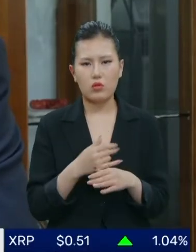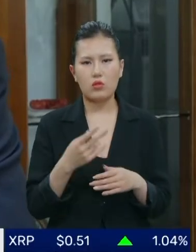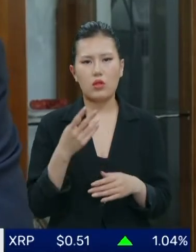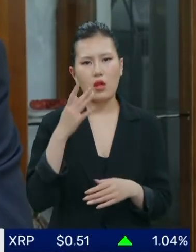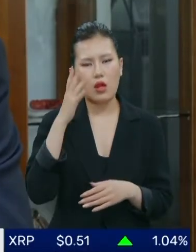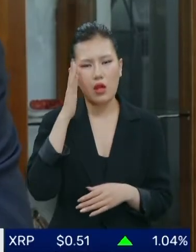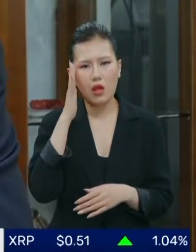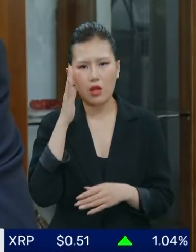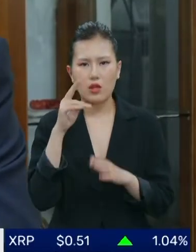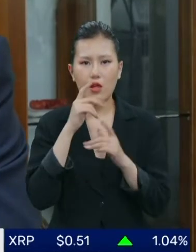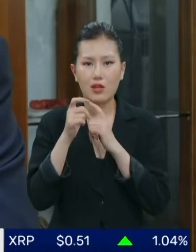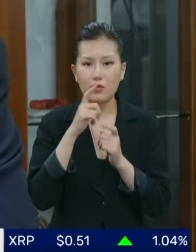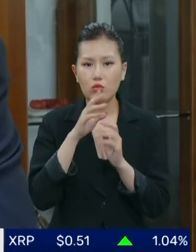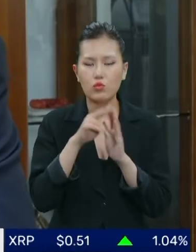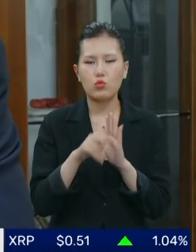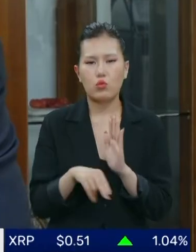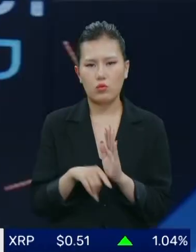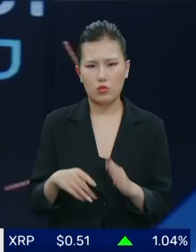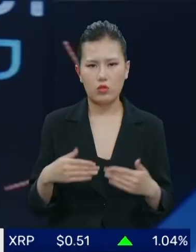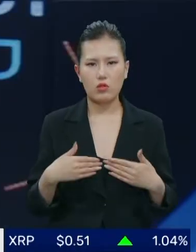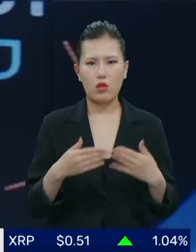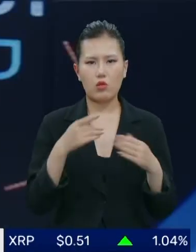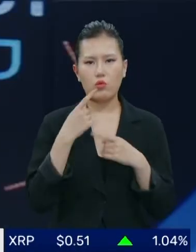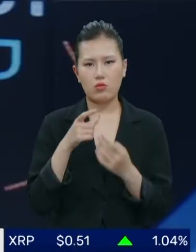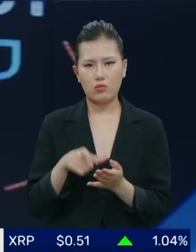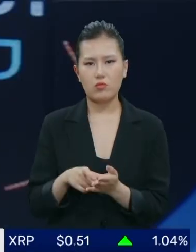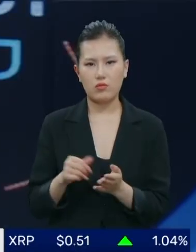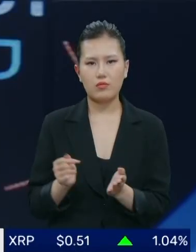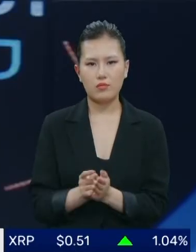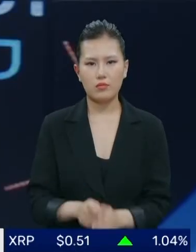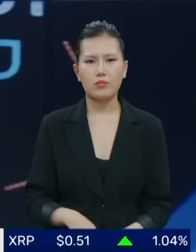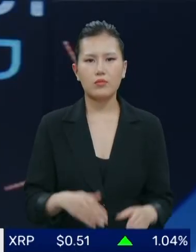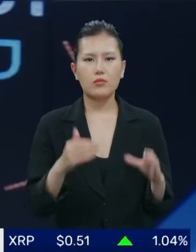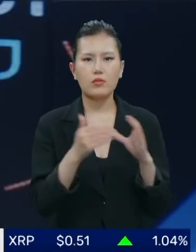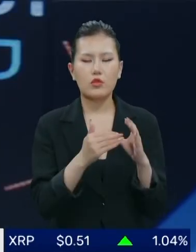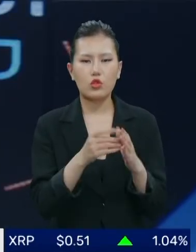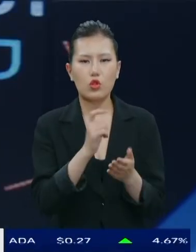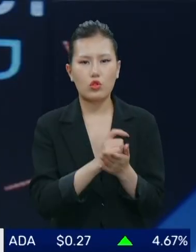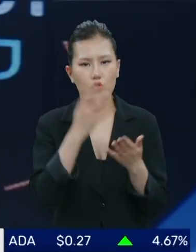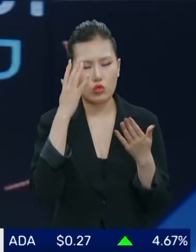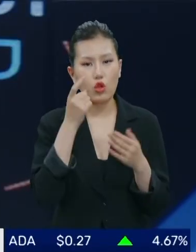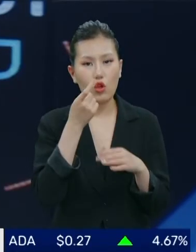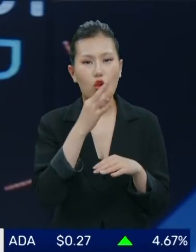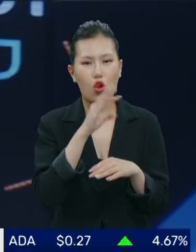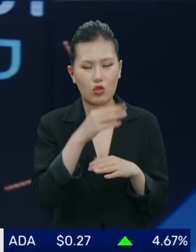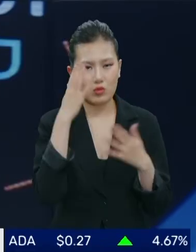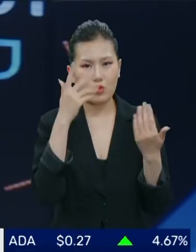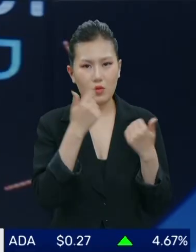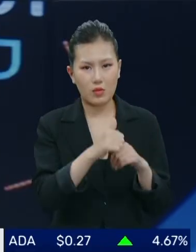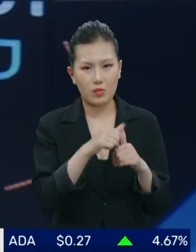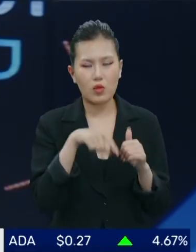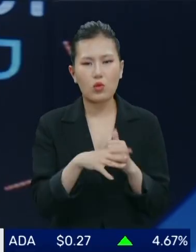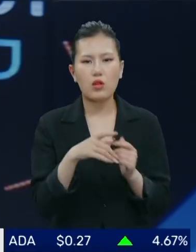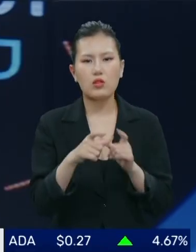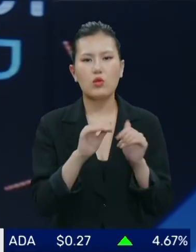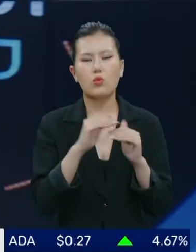гадаад бодлогын одоо том чиг шумал да. Эрдэнэ хотод зохион байгуулагдаж байгаа эдийн засгийн форум 2 дахь өдрөө мэдээлэл